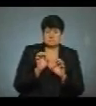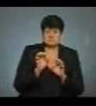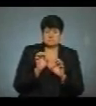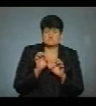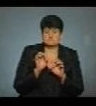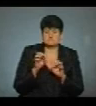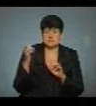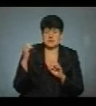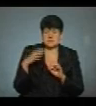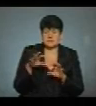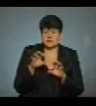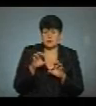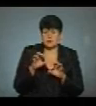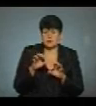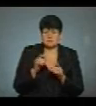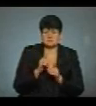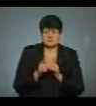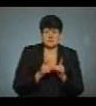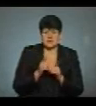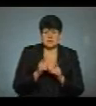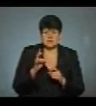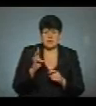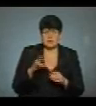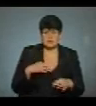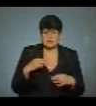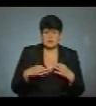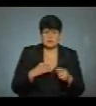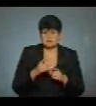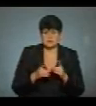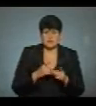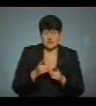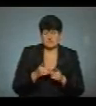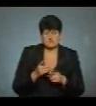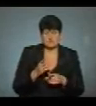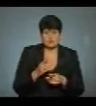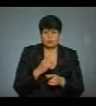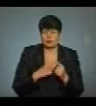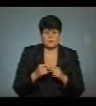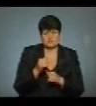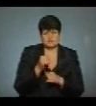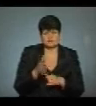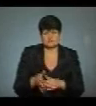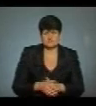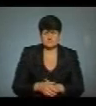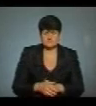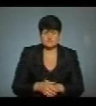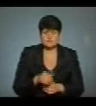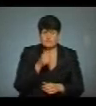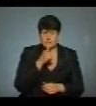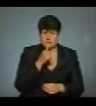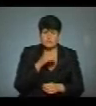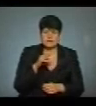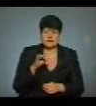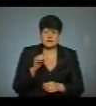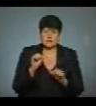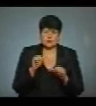які сприймають світло, і атрофується зоровий нерв, які вже незворотні, які повернути неможливо. Виміряти внутрішньоочний